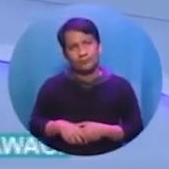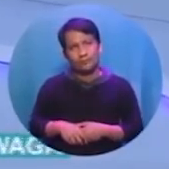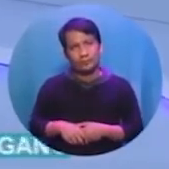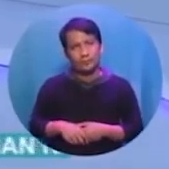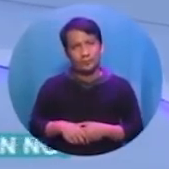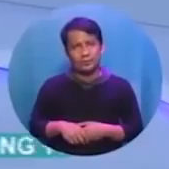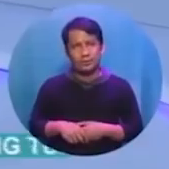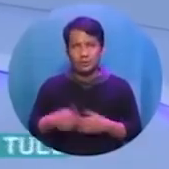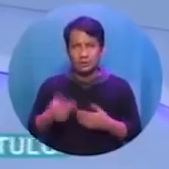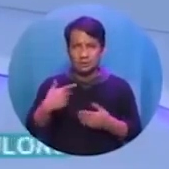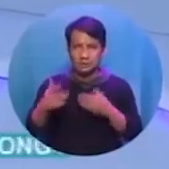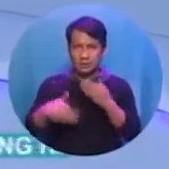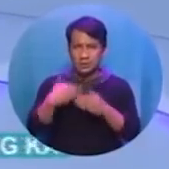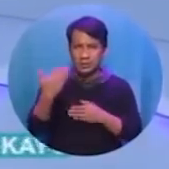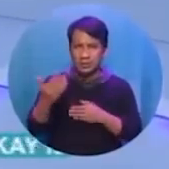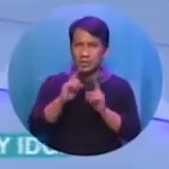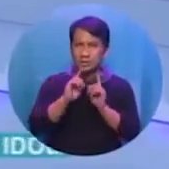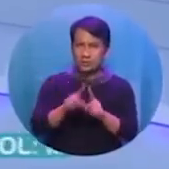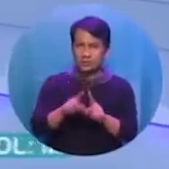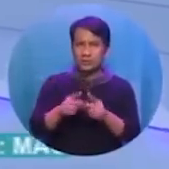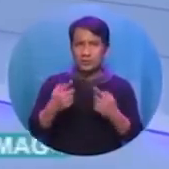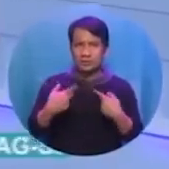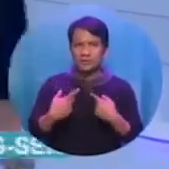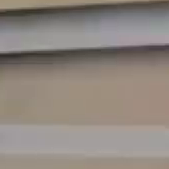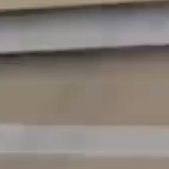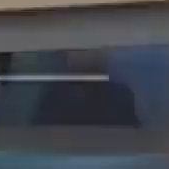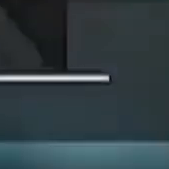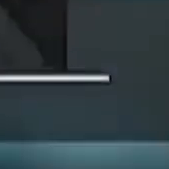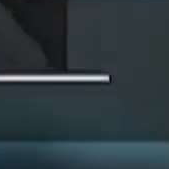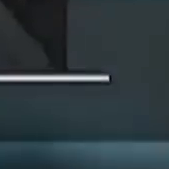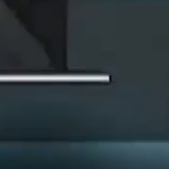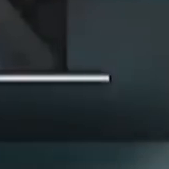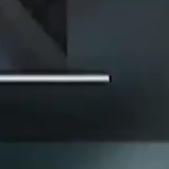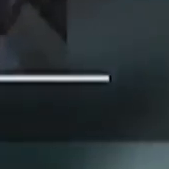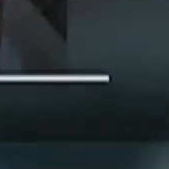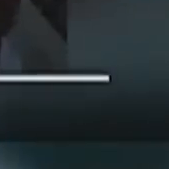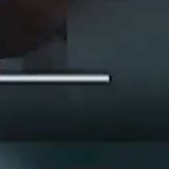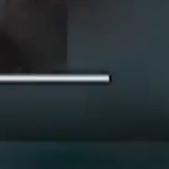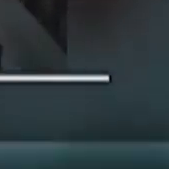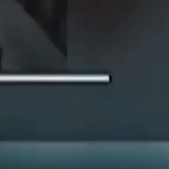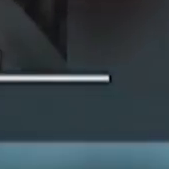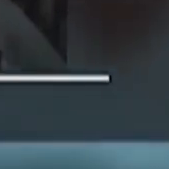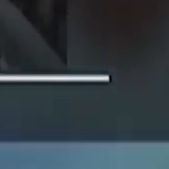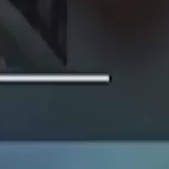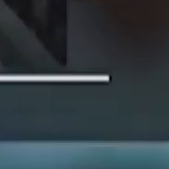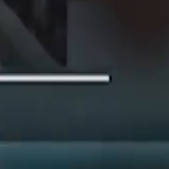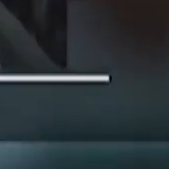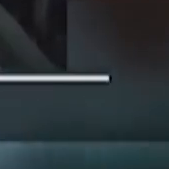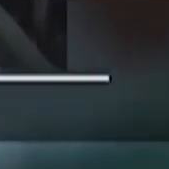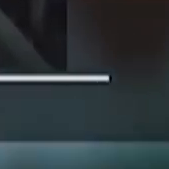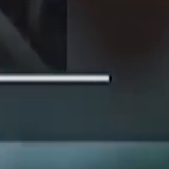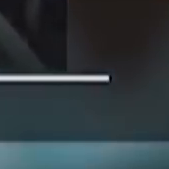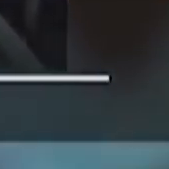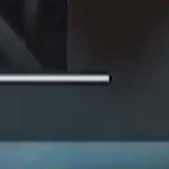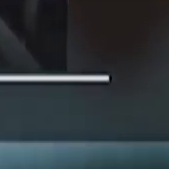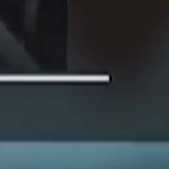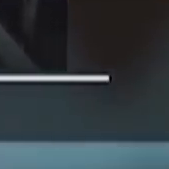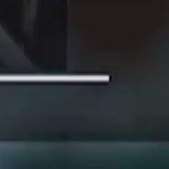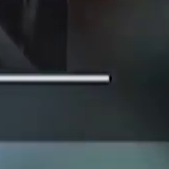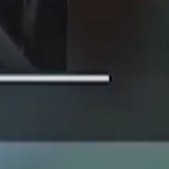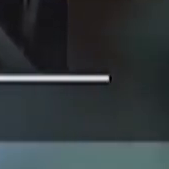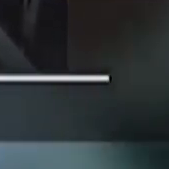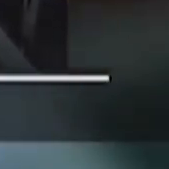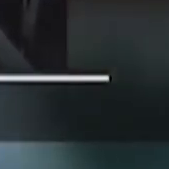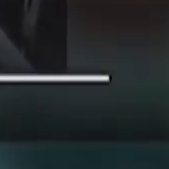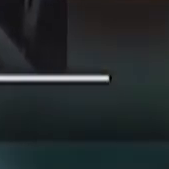At meron tayong accomplishment report. Good morning, Sir Rafi Idol. Merry Christmas po. Marami pong salamat at